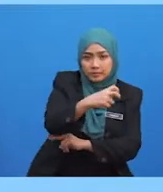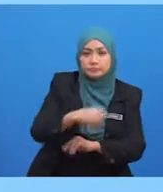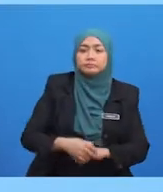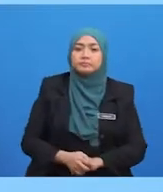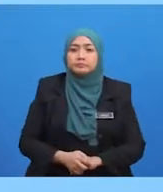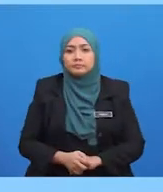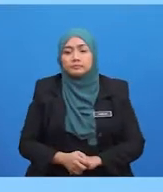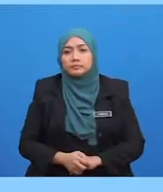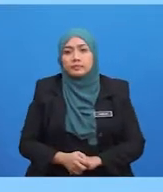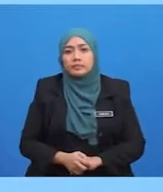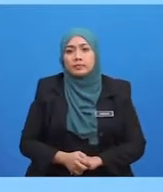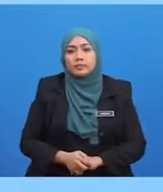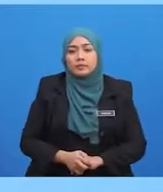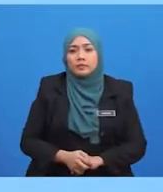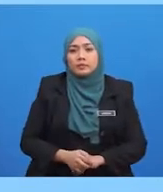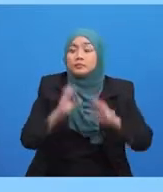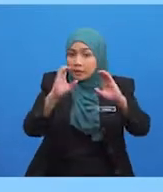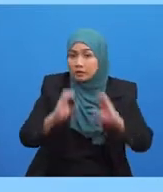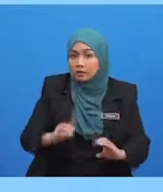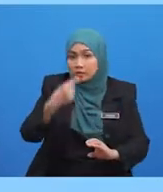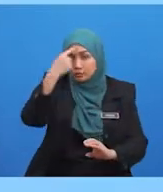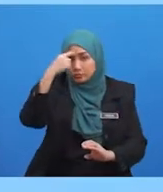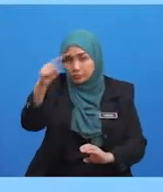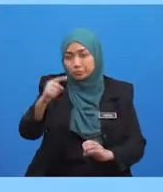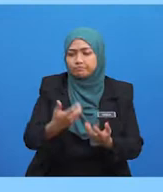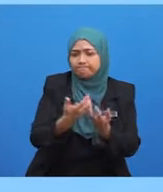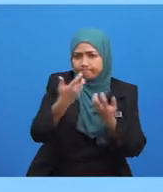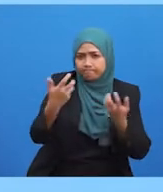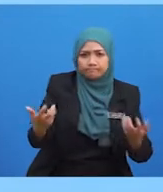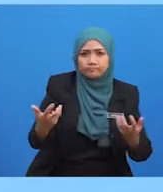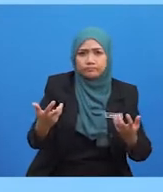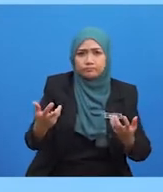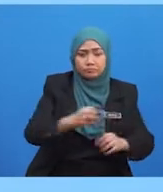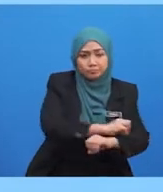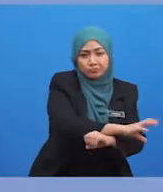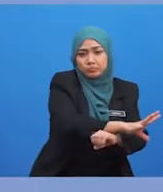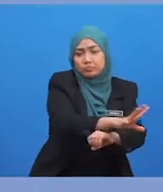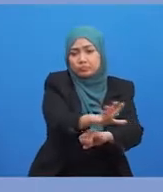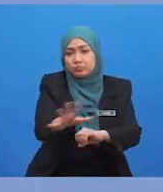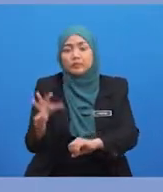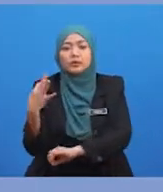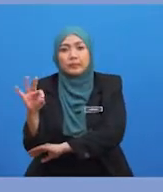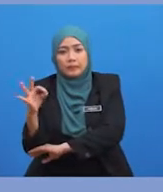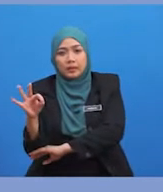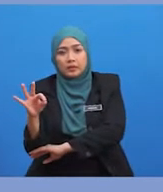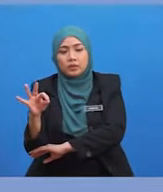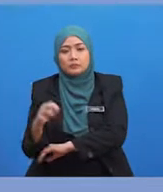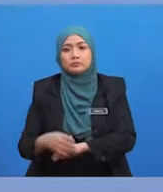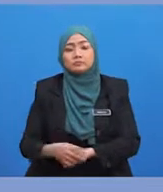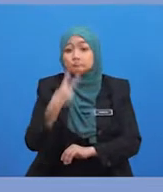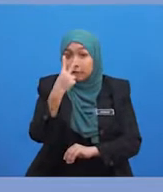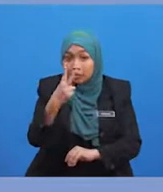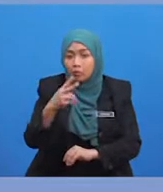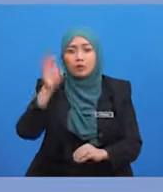yang dilaksanakan di sekolah bagi mengelakkan penularan COVID-19. Sila lihat paparan di